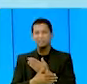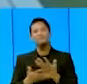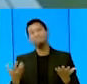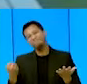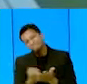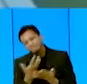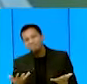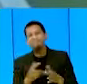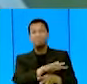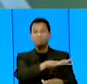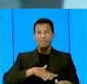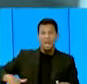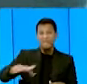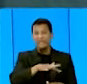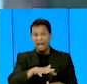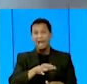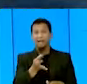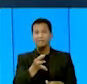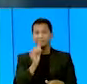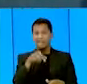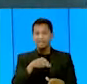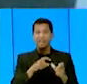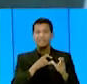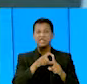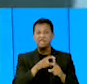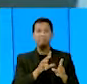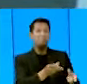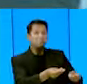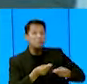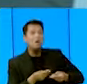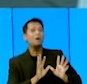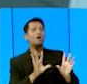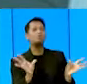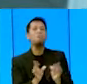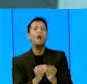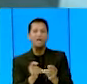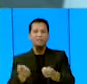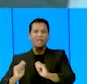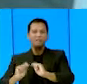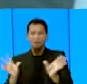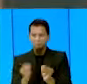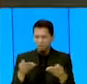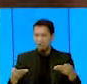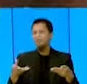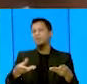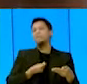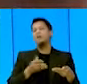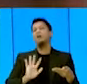wilayah penyangga ibu kota, jumlah sekolah negeri yang tersedia tidak sebanding dengan jumlah siswa pendaftar.